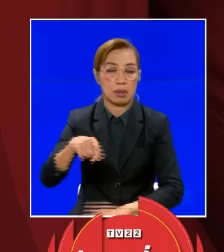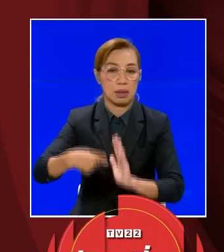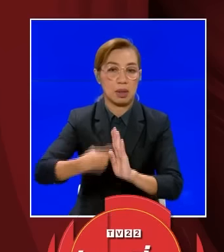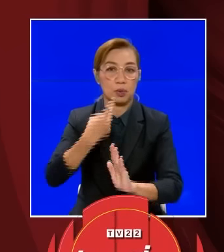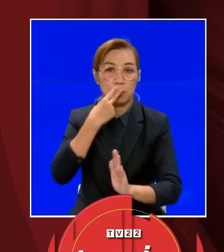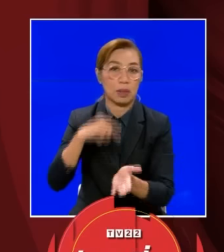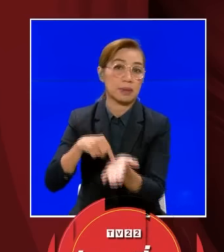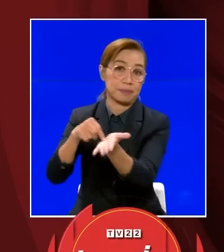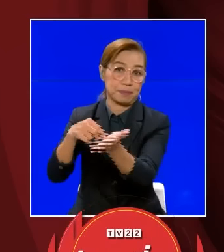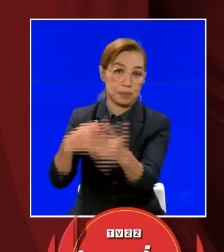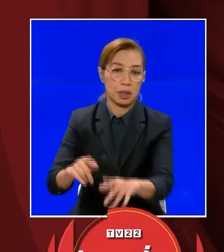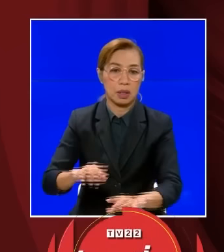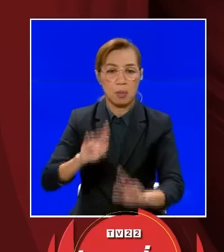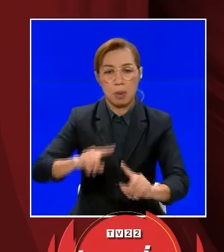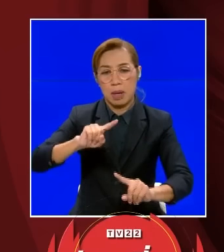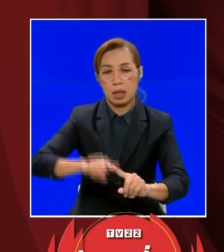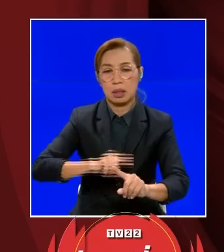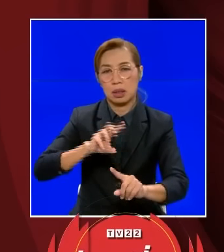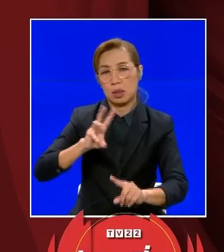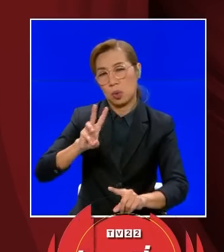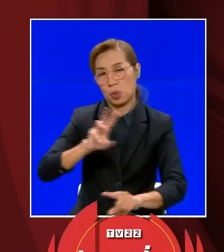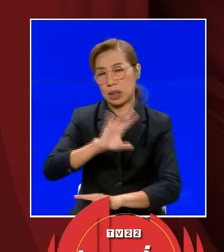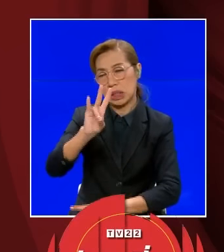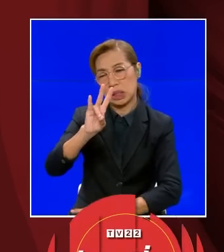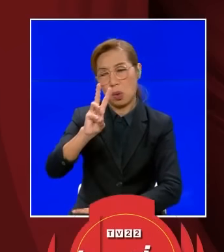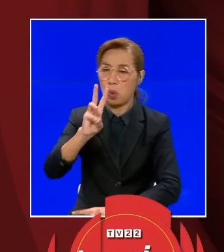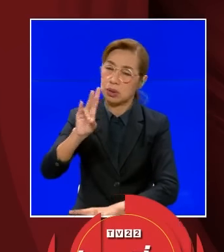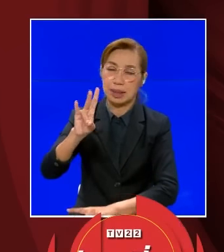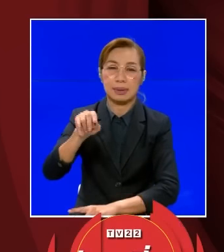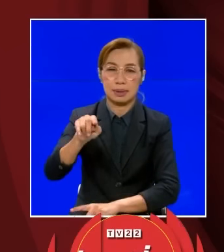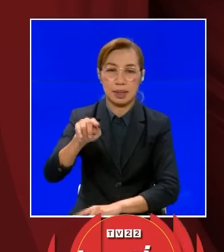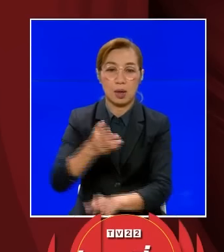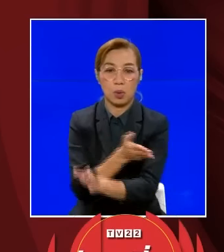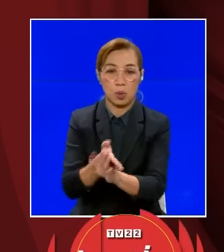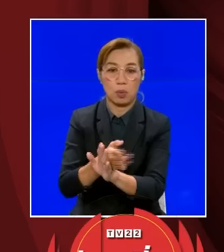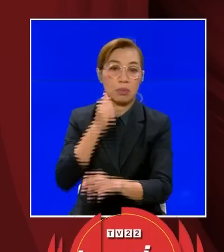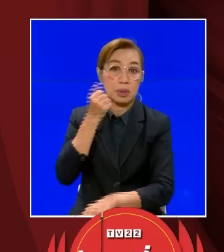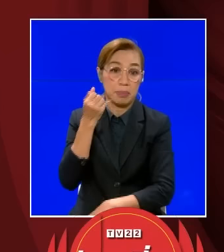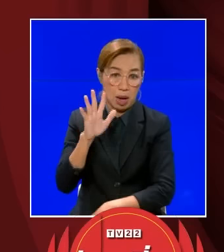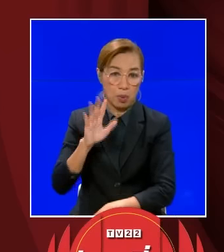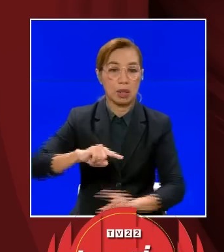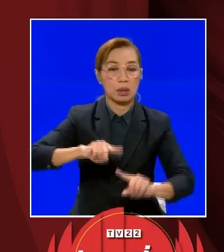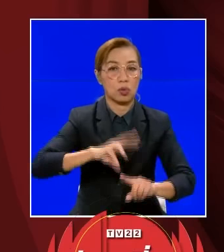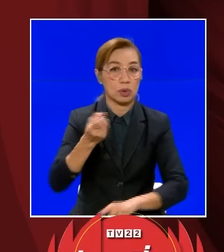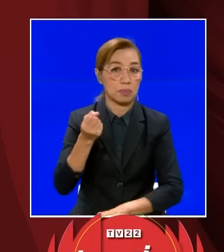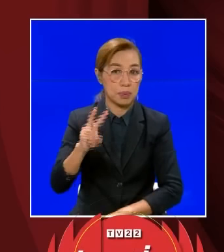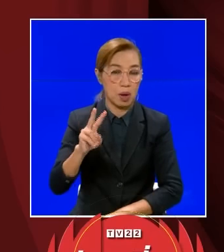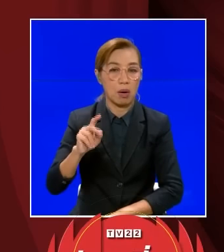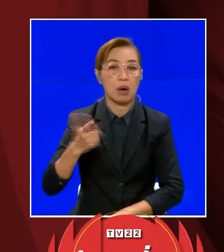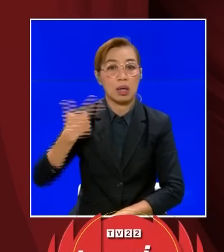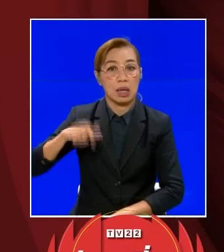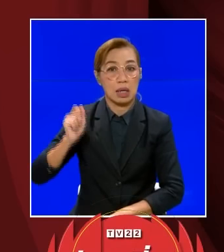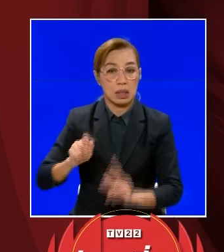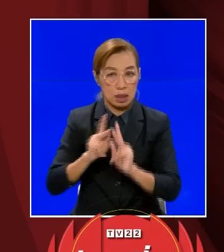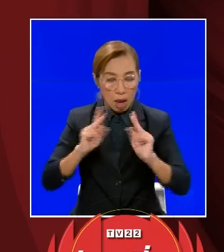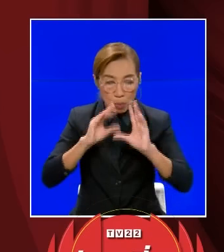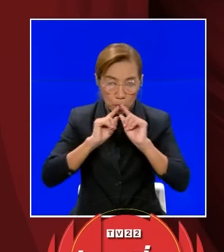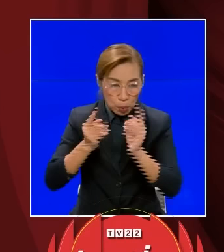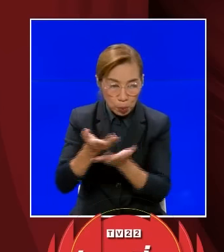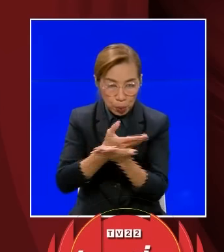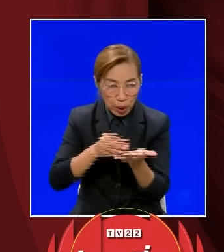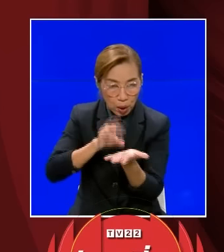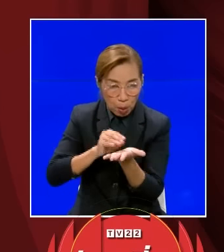วๆ 6-7 มิถุนายนนี้12มิถุนายนศาลรัฐธรรมนูญนัดประชุมแล้วก็สรุปว่าข้อเท็จจริงเพียงพอที่จะวินิจฉัยได้แล้ว